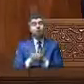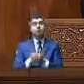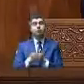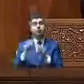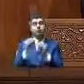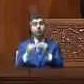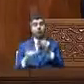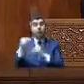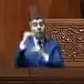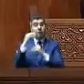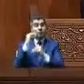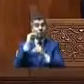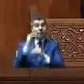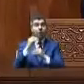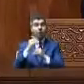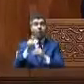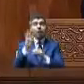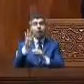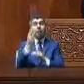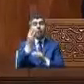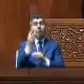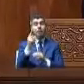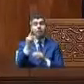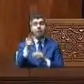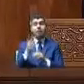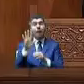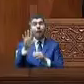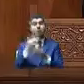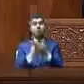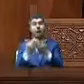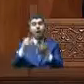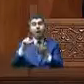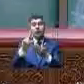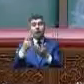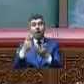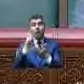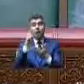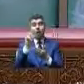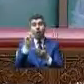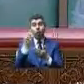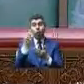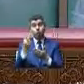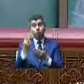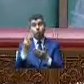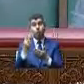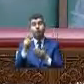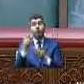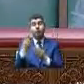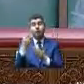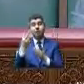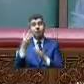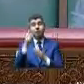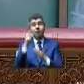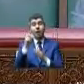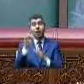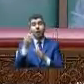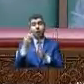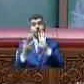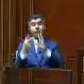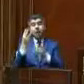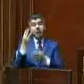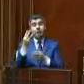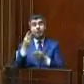نمت الصادرات خلال نفس الفترة ب 34.5 مليار درهم، من 102.7 إلى 137.2 مليار